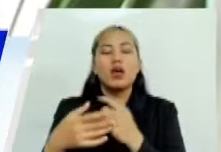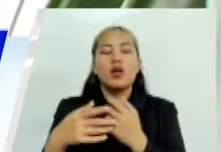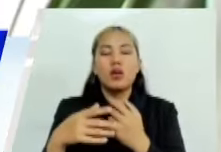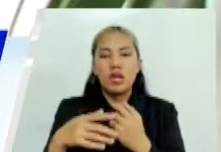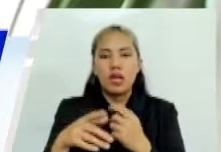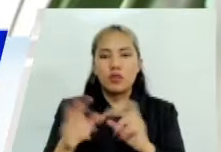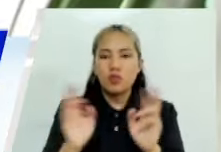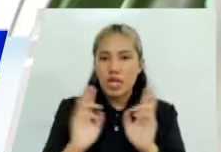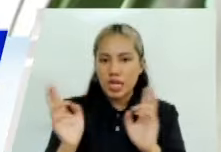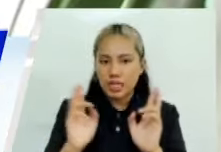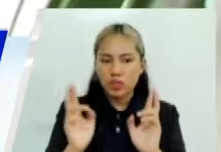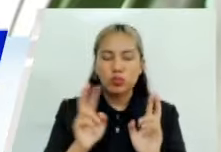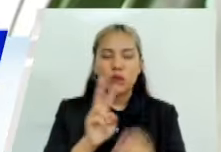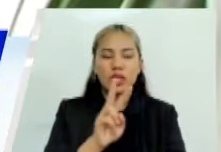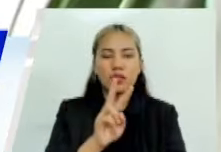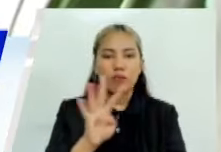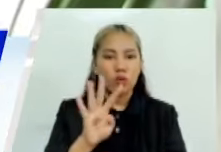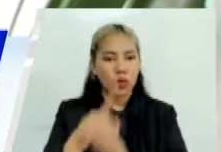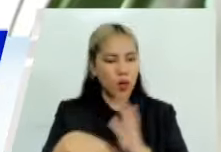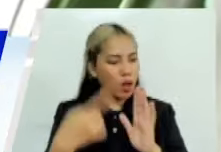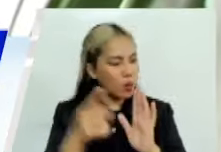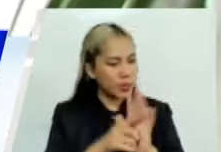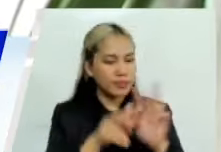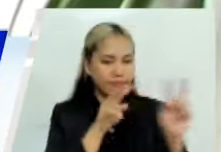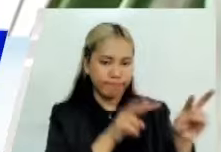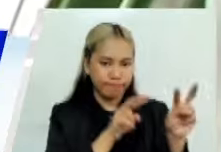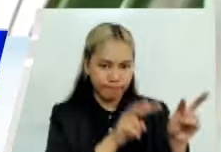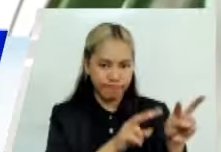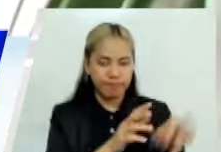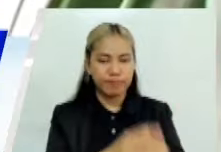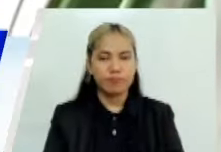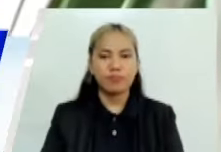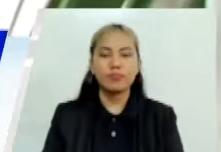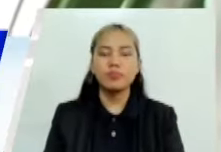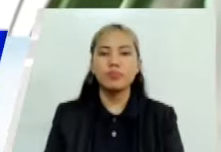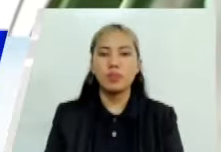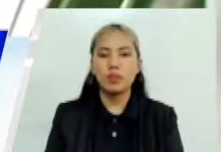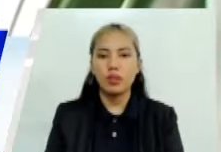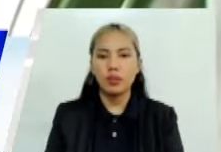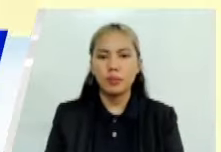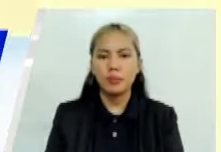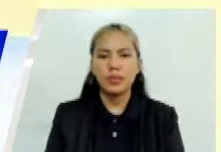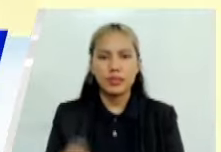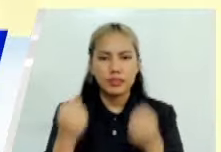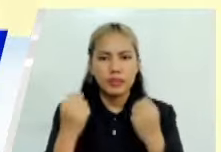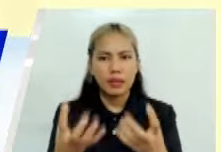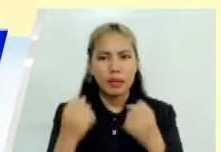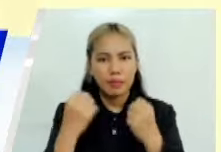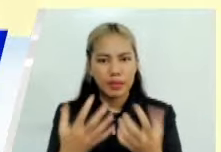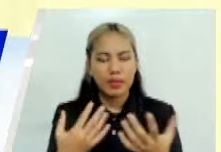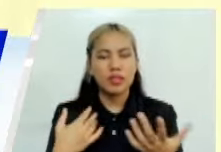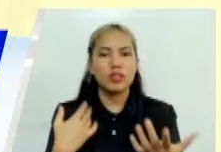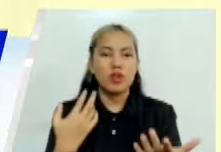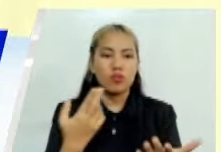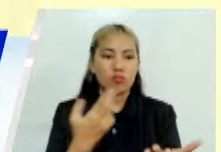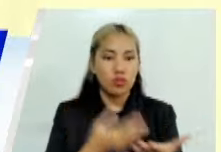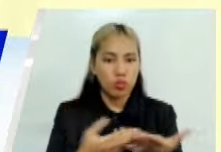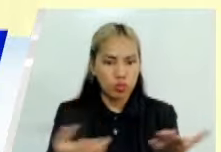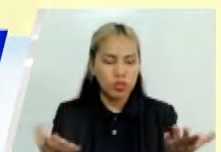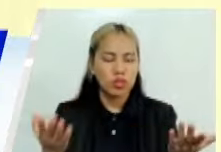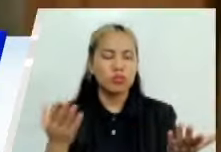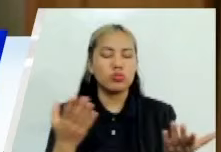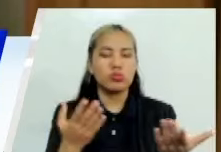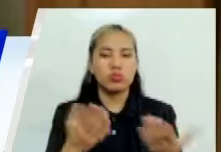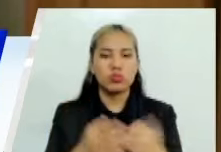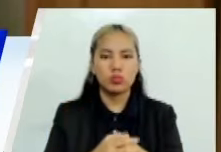kanya because of the flight risk that he is. Marami po siyang resources doon. Samantala, naghain ng not